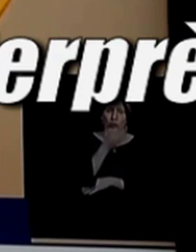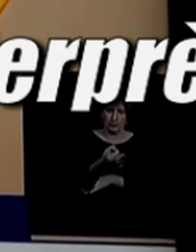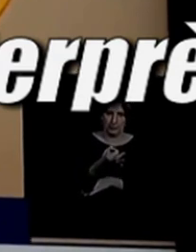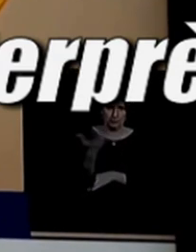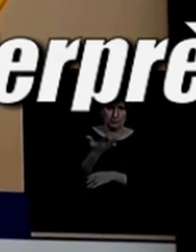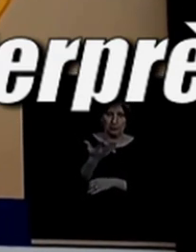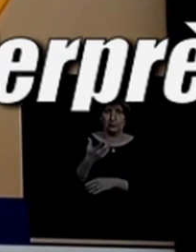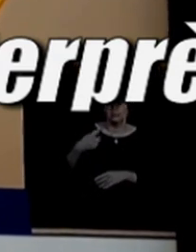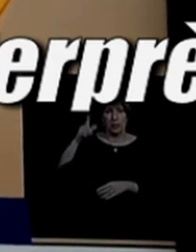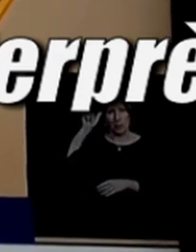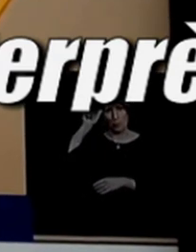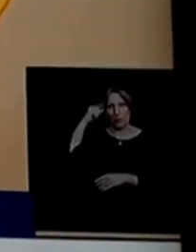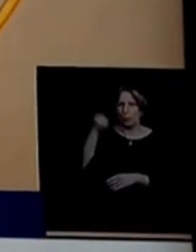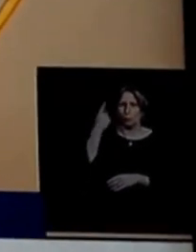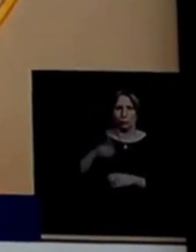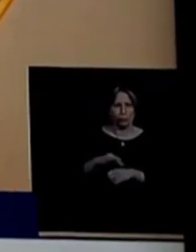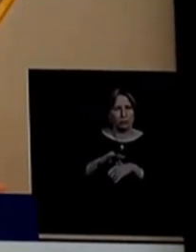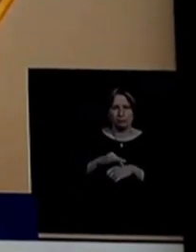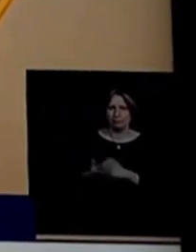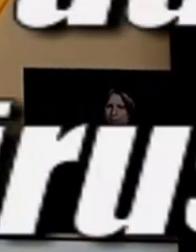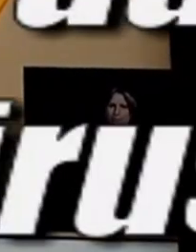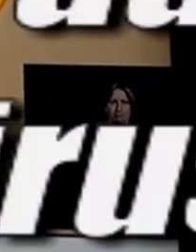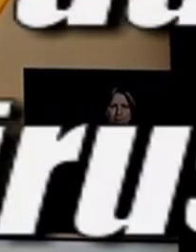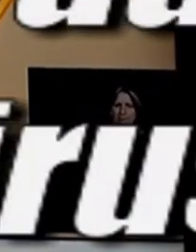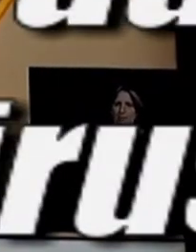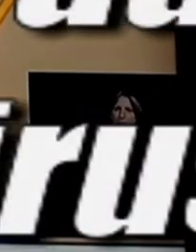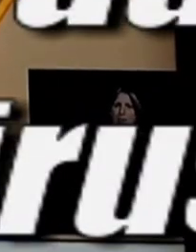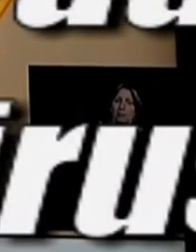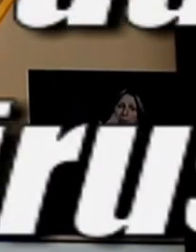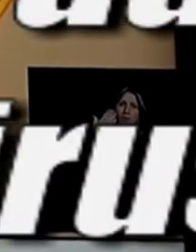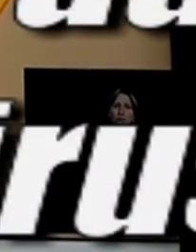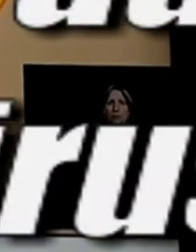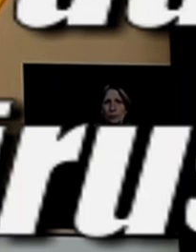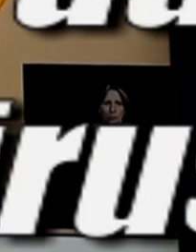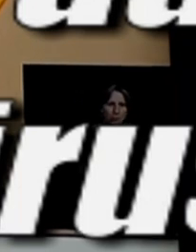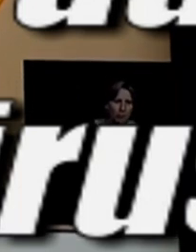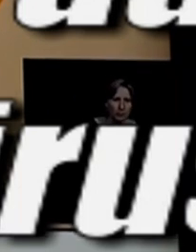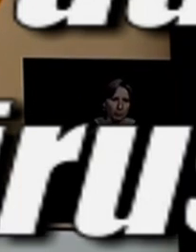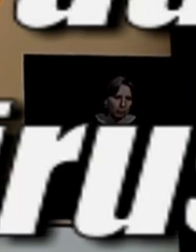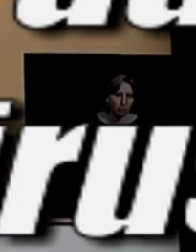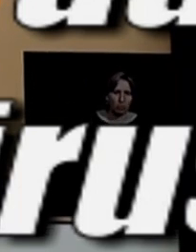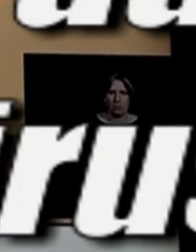toujours à leur côté. Et qu chaque fois qu'il y a une difficulté, une impasse, une épreuve,